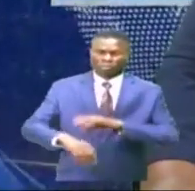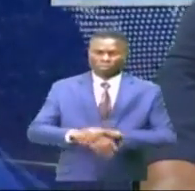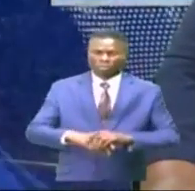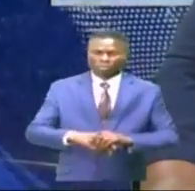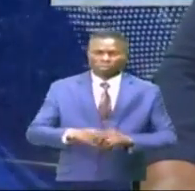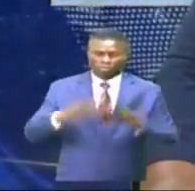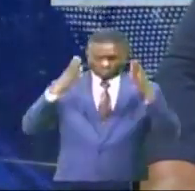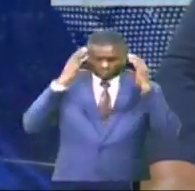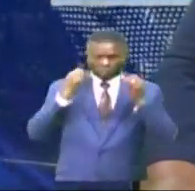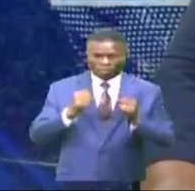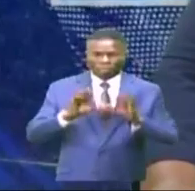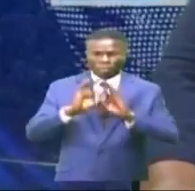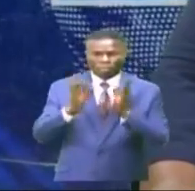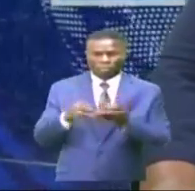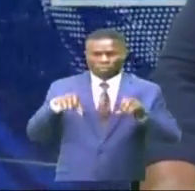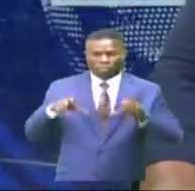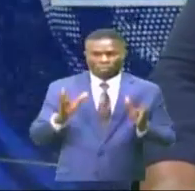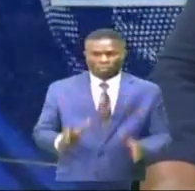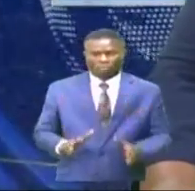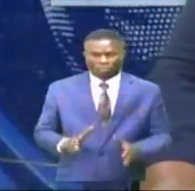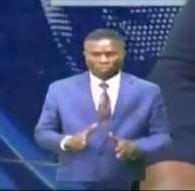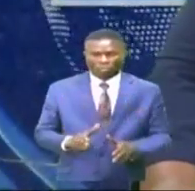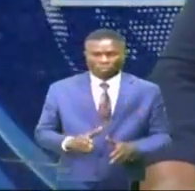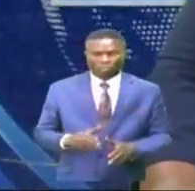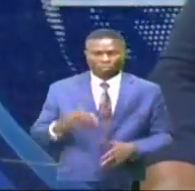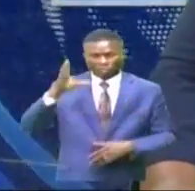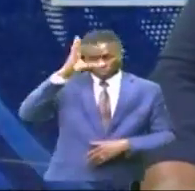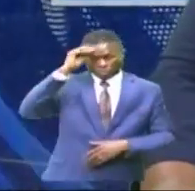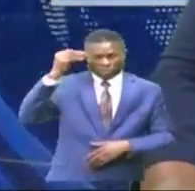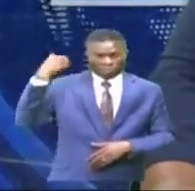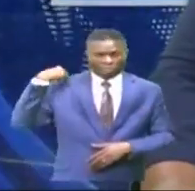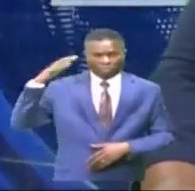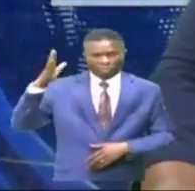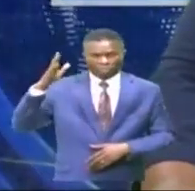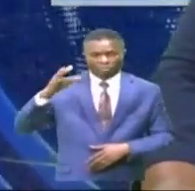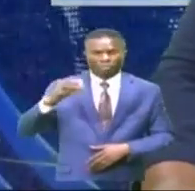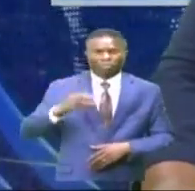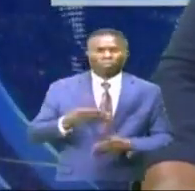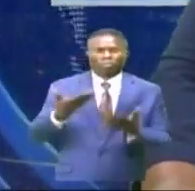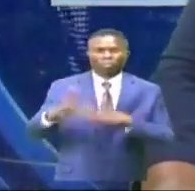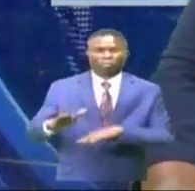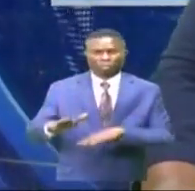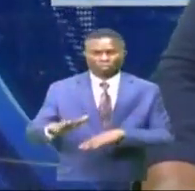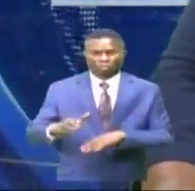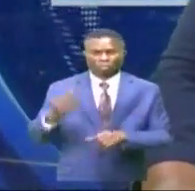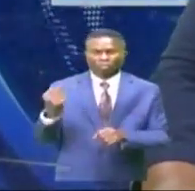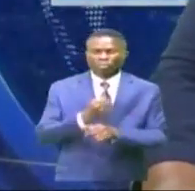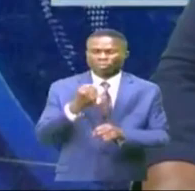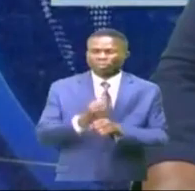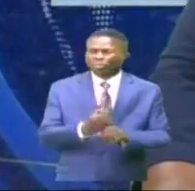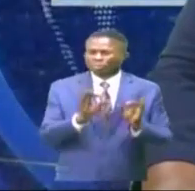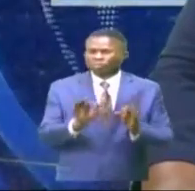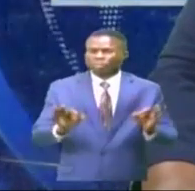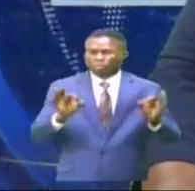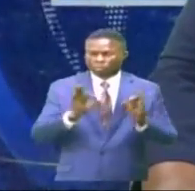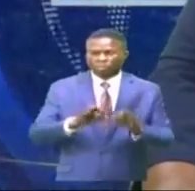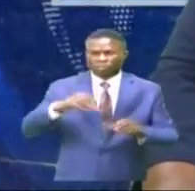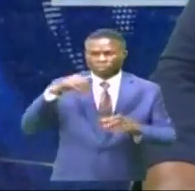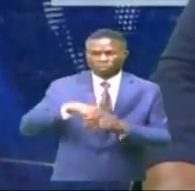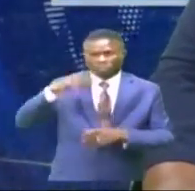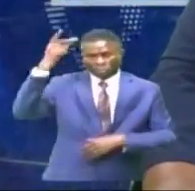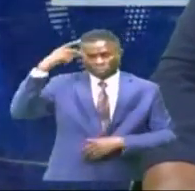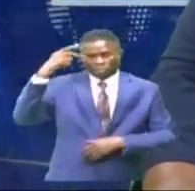biologique et au peuple congolais homme d'État convivial l'illustre disparu a connu une riche carrière politique et